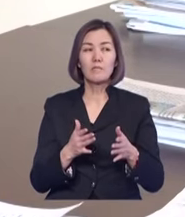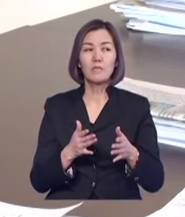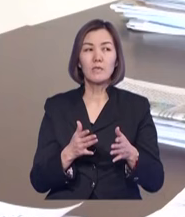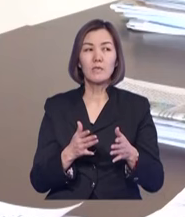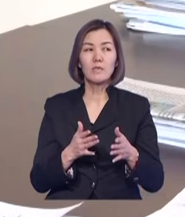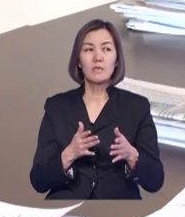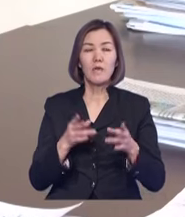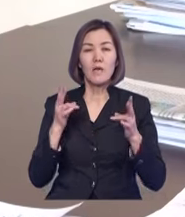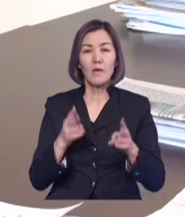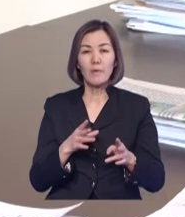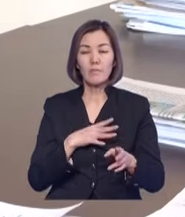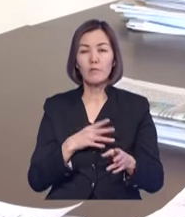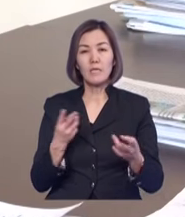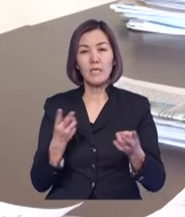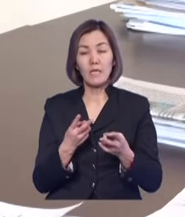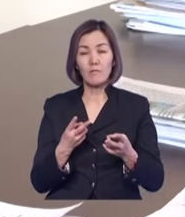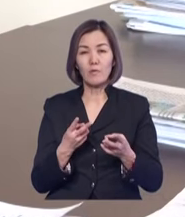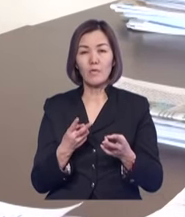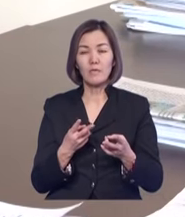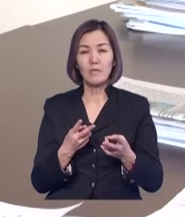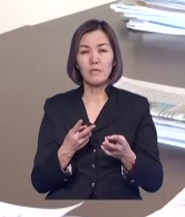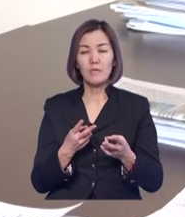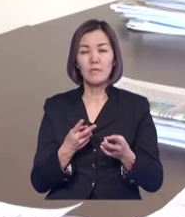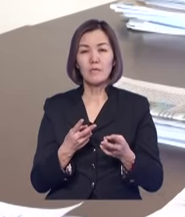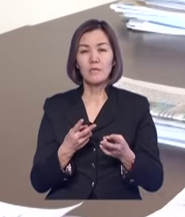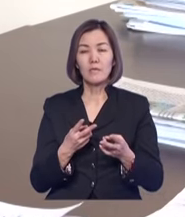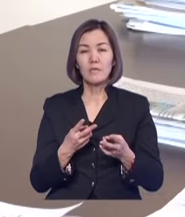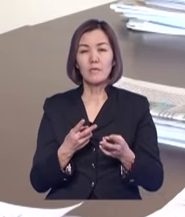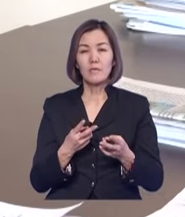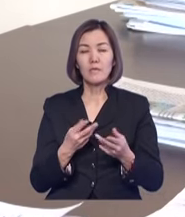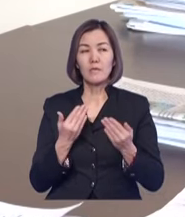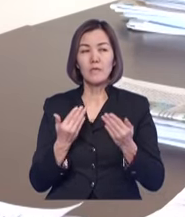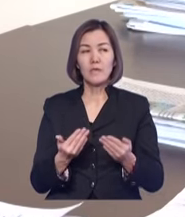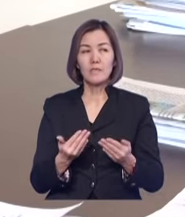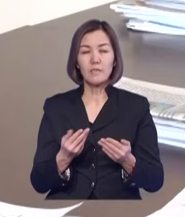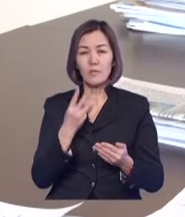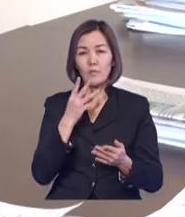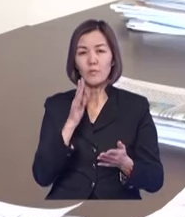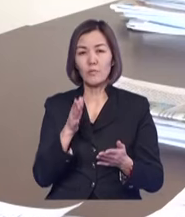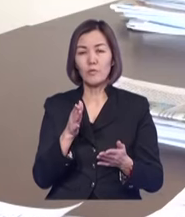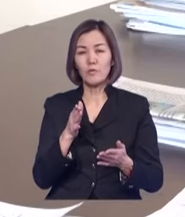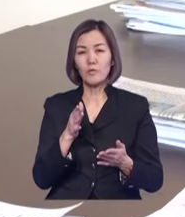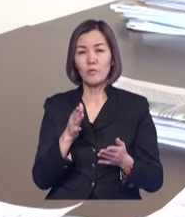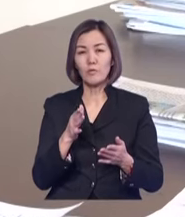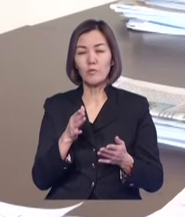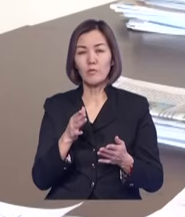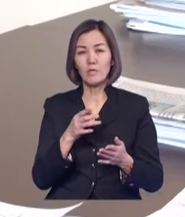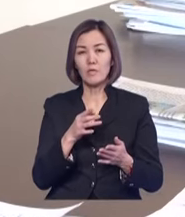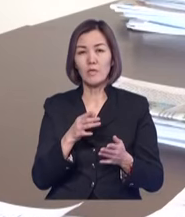болады деген дейін. Сондықтан несінде біз осы жерде сақтаймыз. Қазір генофондты көресіздер, олар тұр осы жерде де